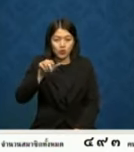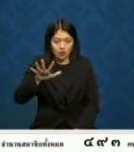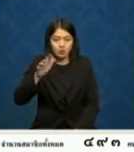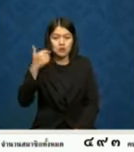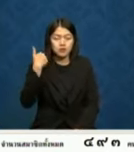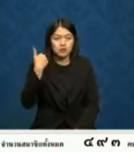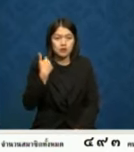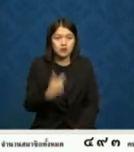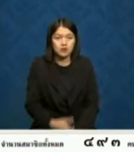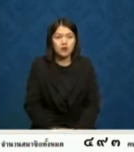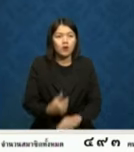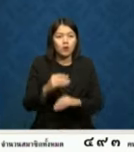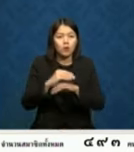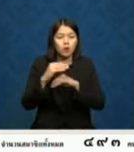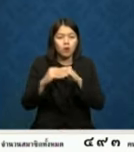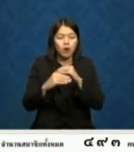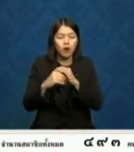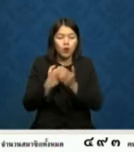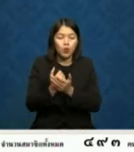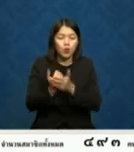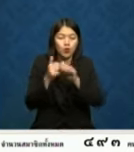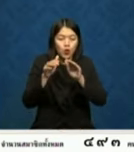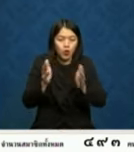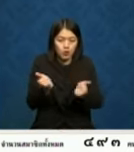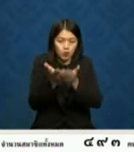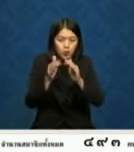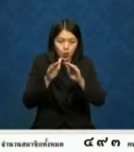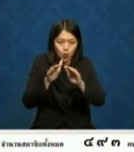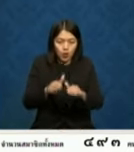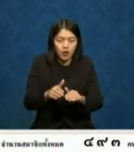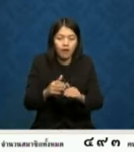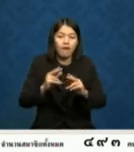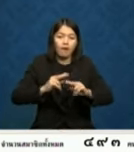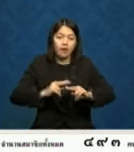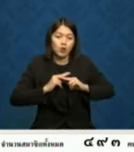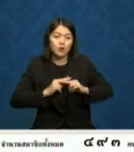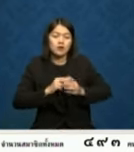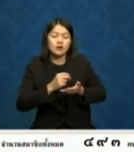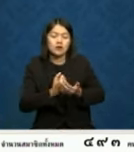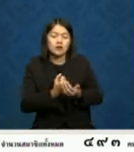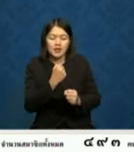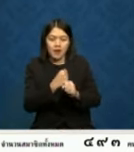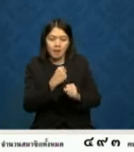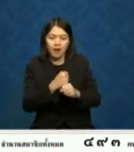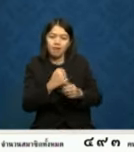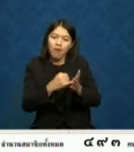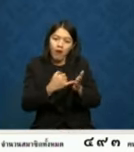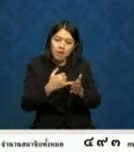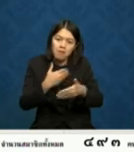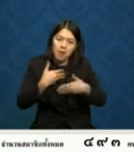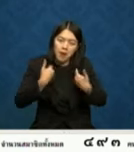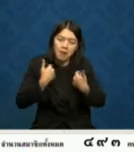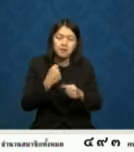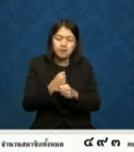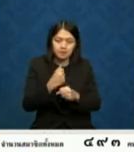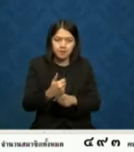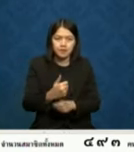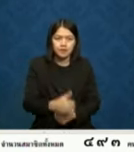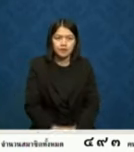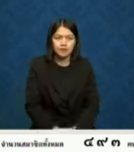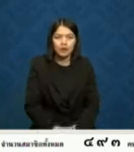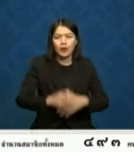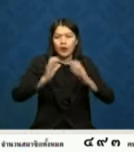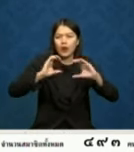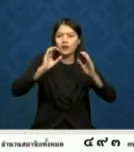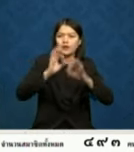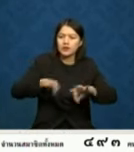ครับโครงการเหล่านี้เนี่ยมีการอุดหนุนลงไปให้ภาคเอกชนสามารถดำเนินการได้สะดวกขึ้นและรวดเร็วขึ้นโดยภาครัฐไม่